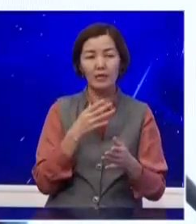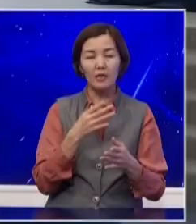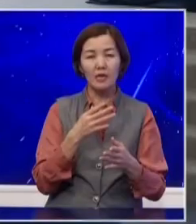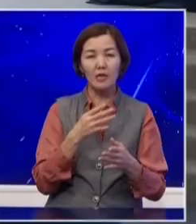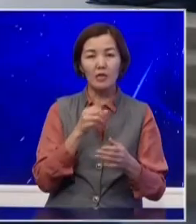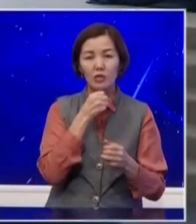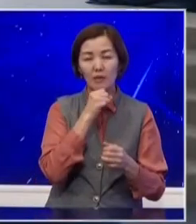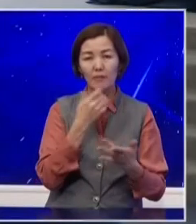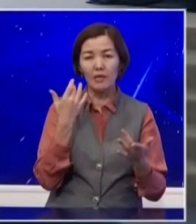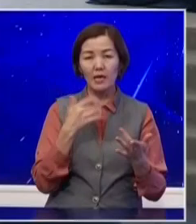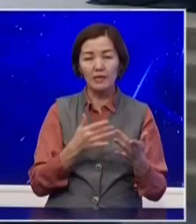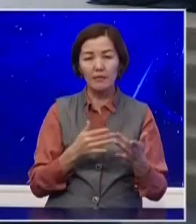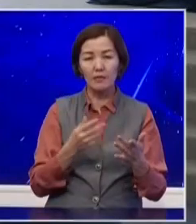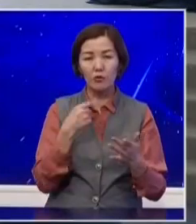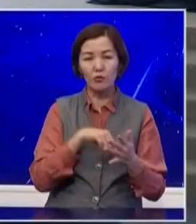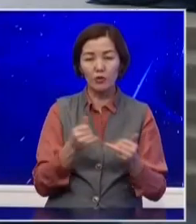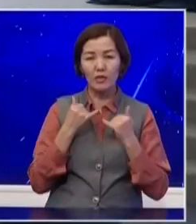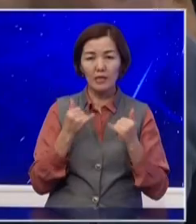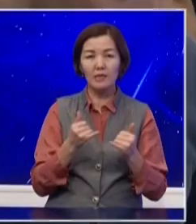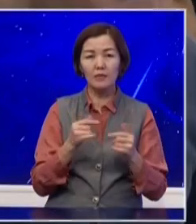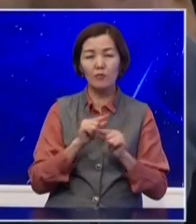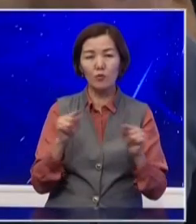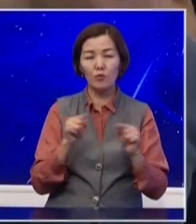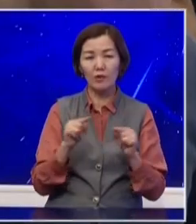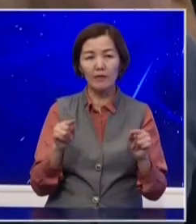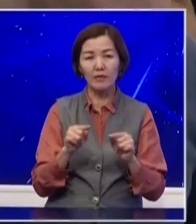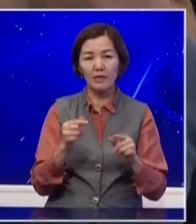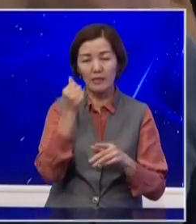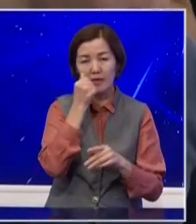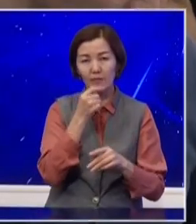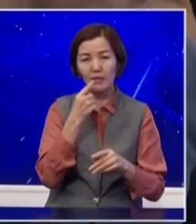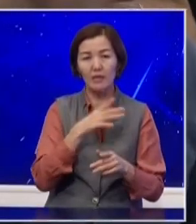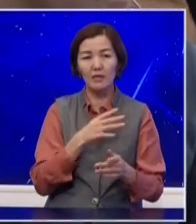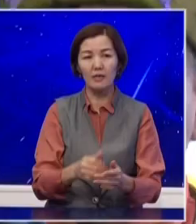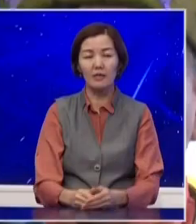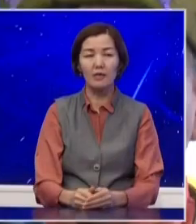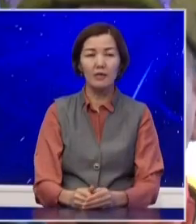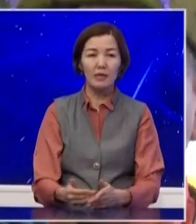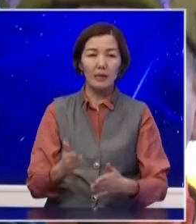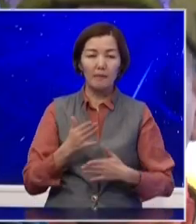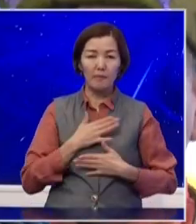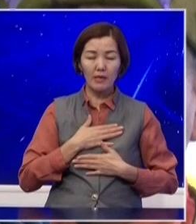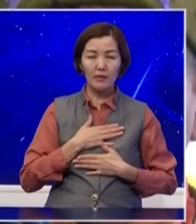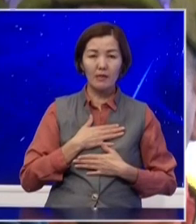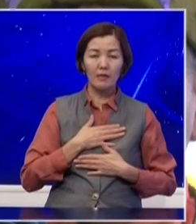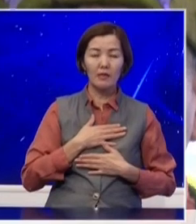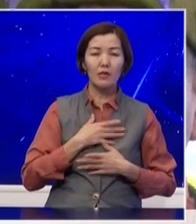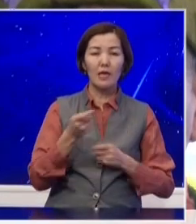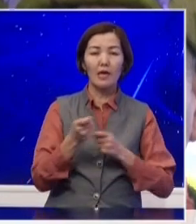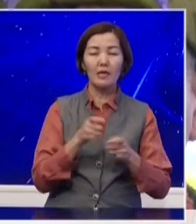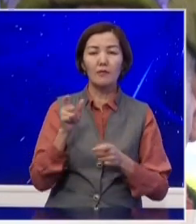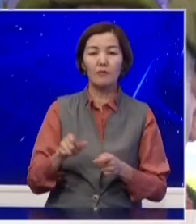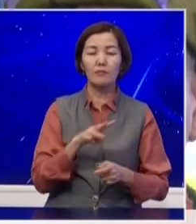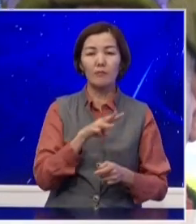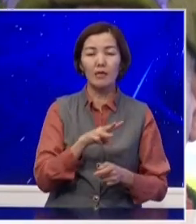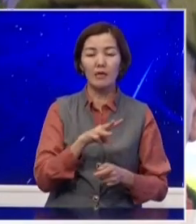айтып, Жамбылдың рухына тағзым етіп, атын ұлықтап жатқандарға алғысын білдірді. Мен мына Марат Елеусізұлы Сұлтанғазиев